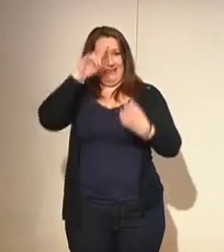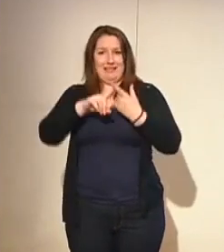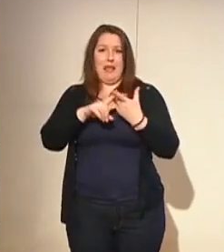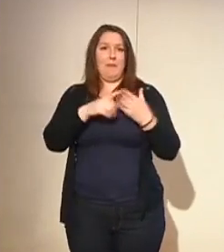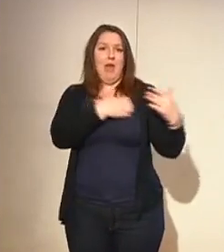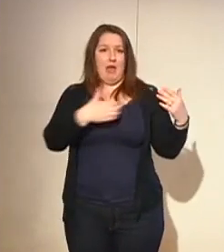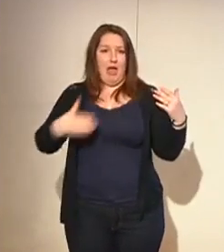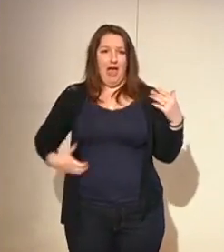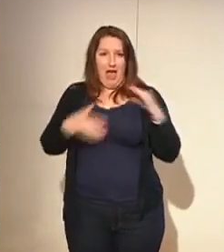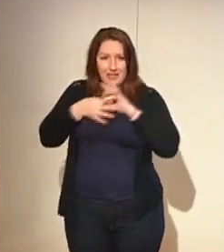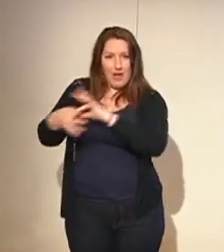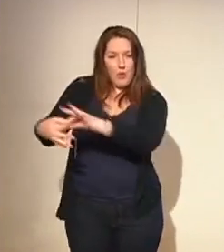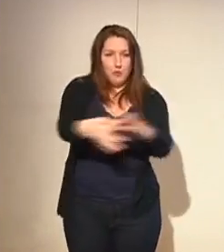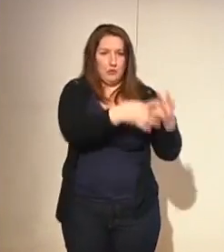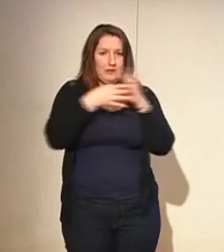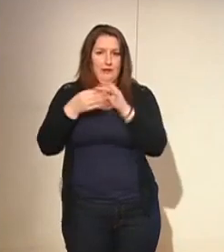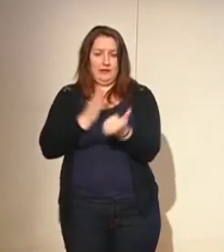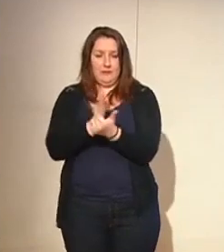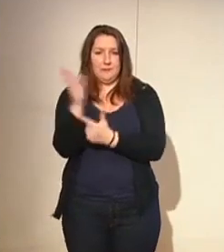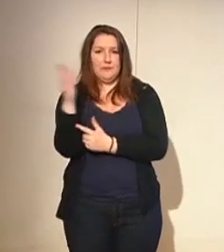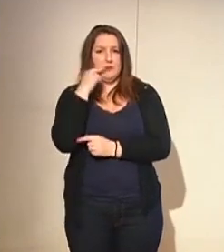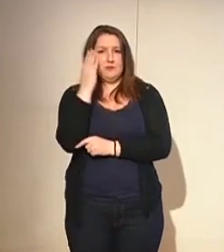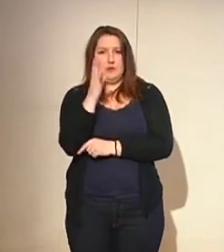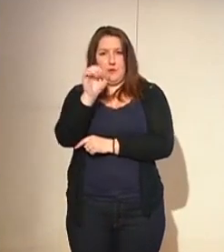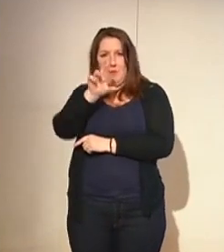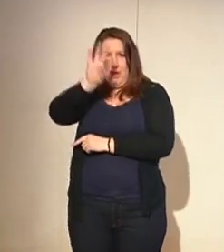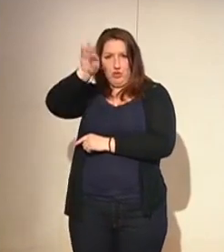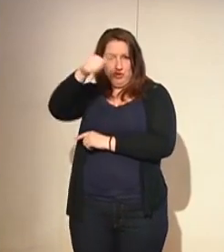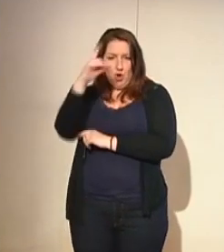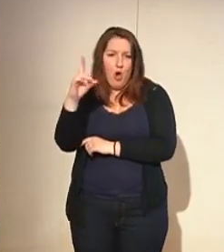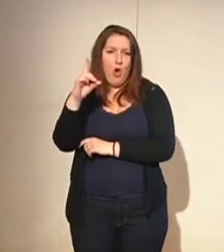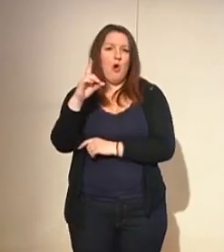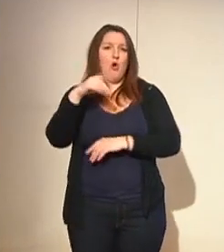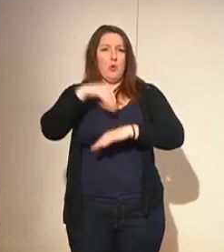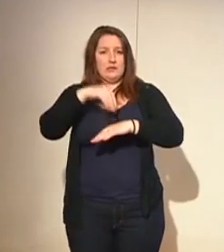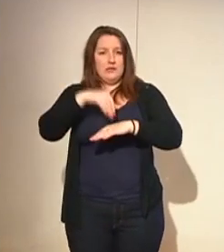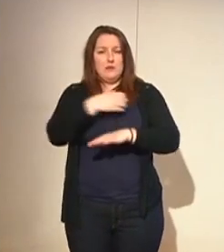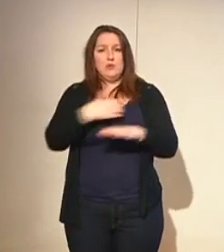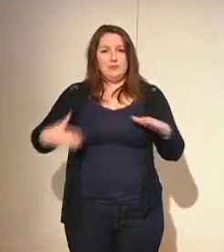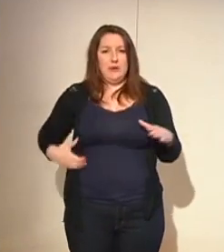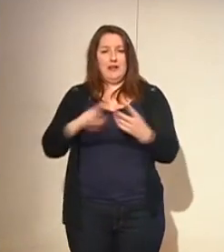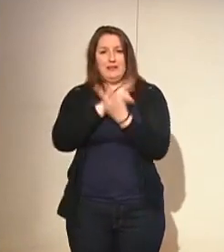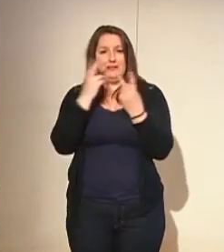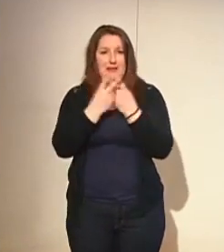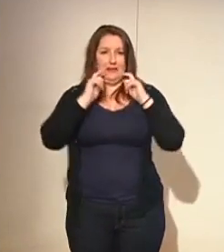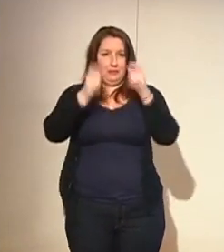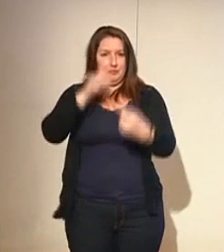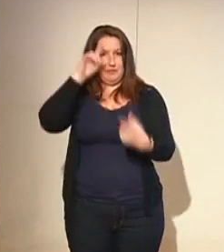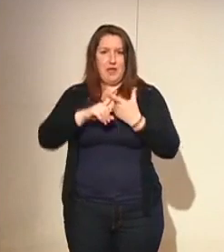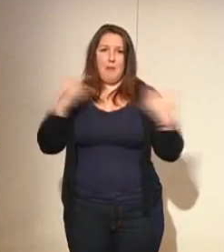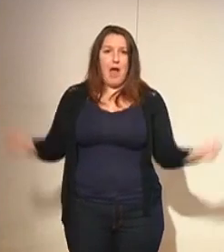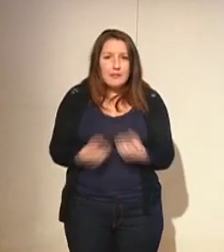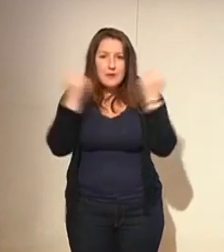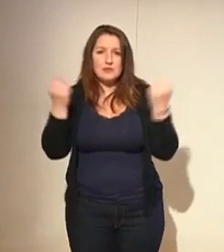l'intercommunalité Olivier Bertrand conseiller municipal délégué à l'animation aux événements et au temps